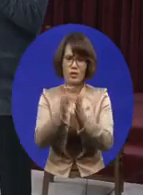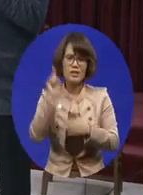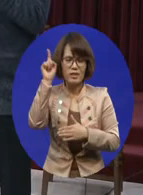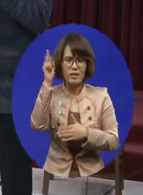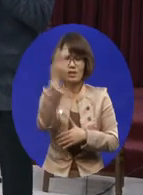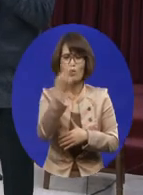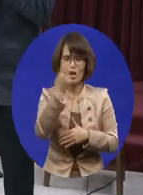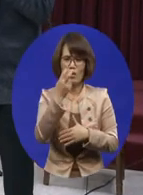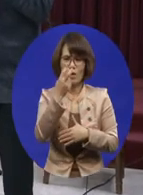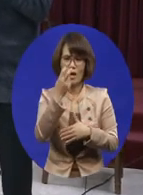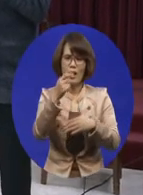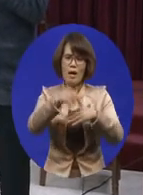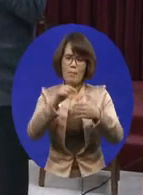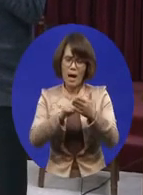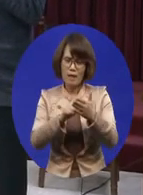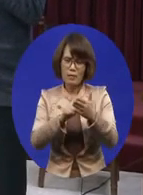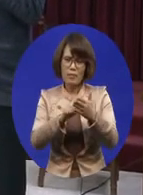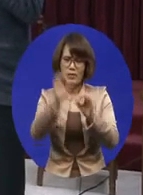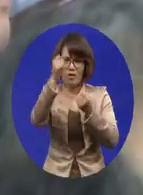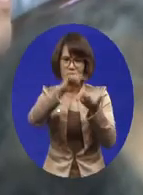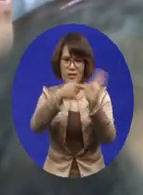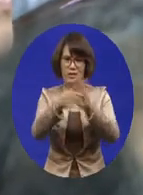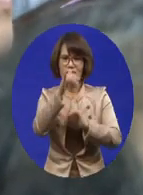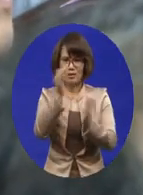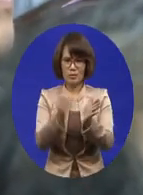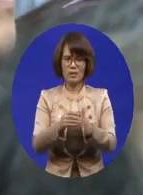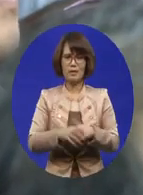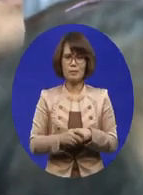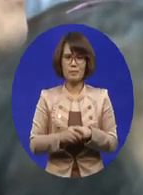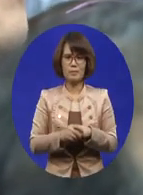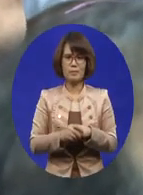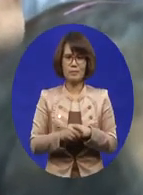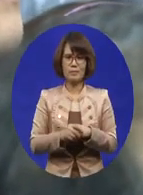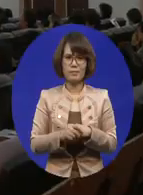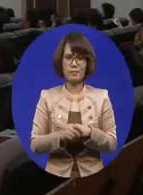스트레스 관리와 심리극 시연 등이 진행됐습니다.